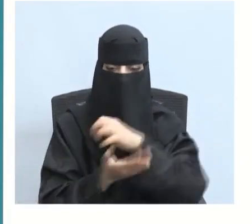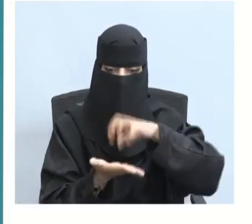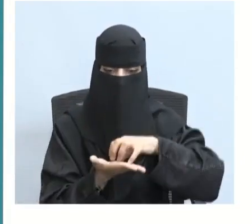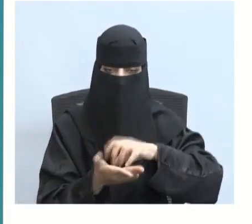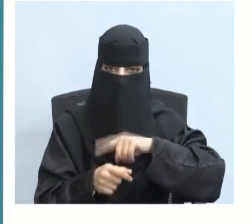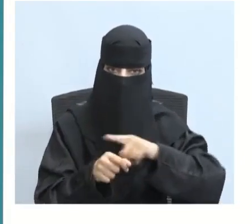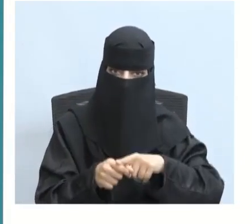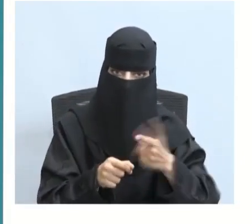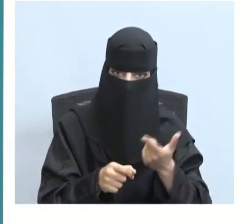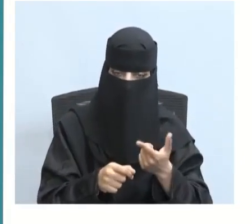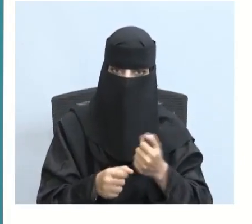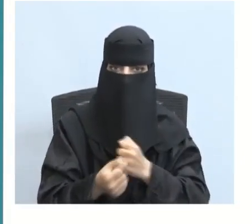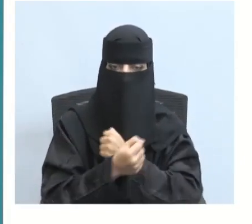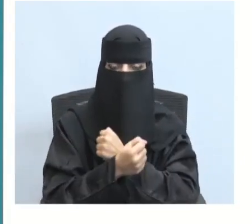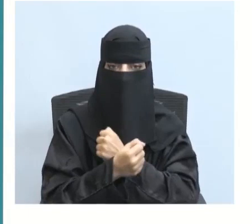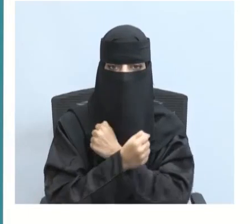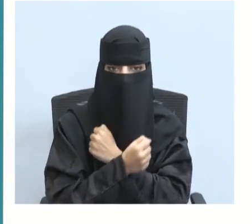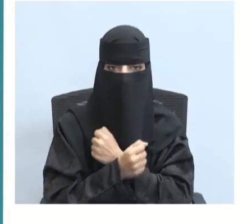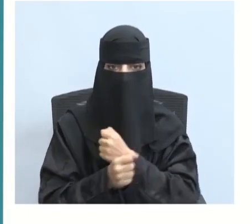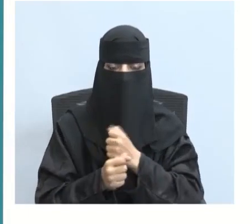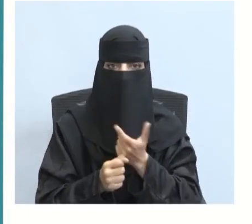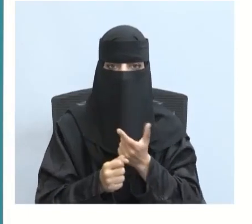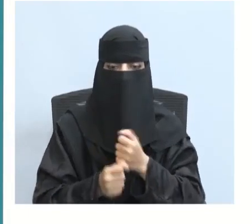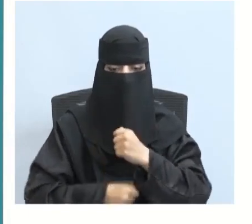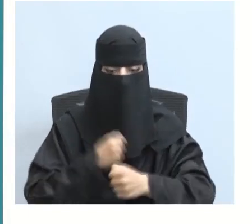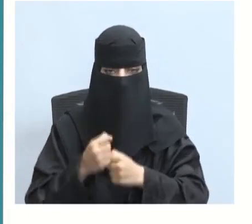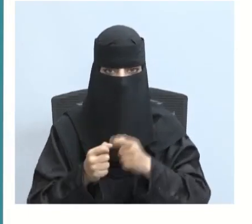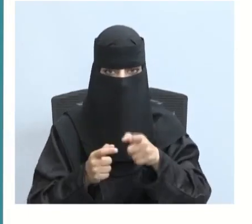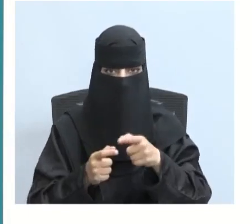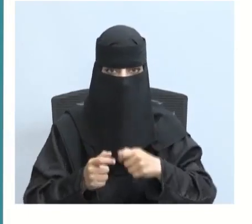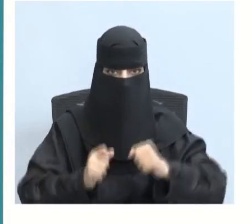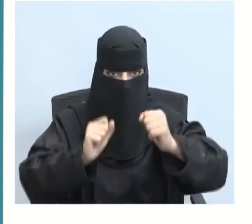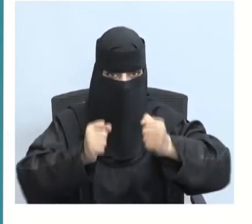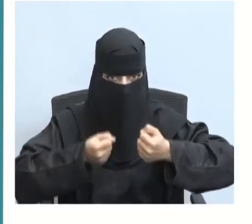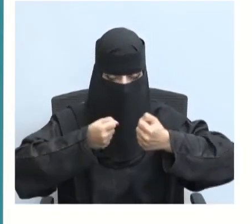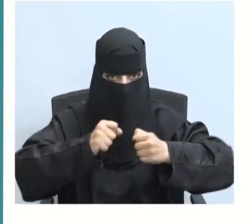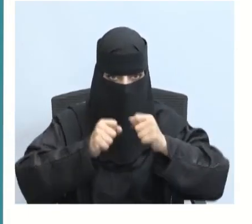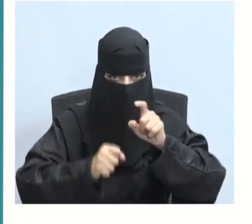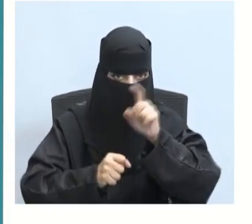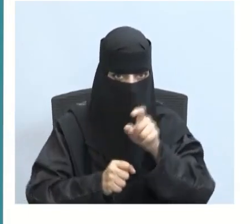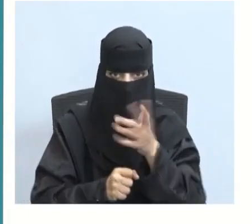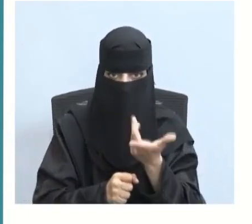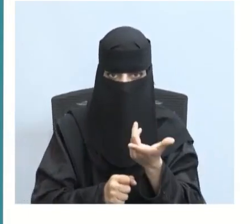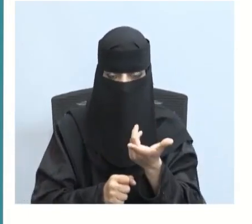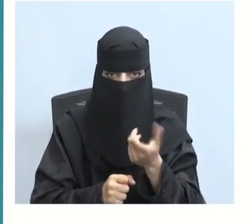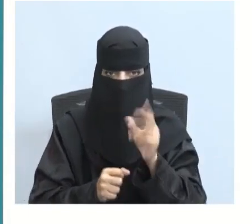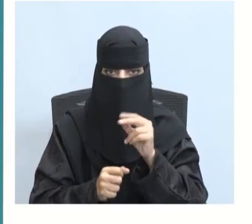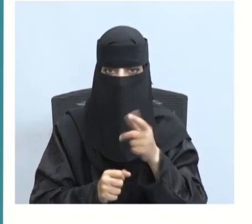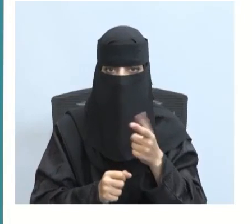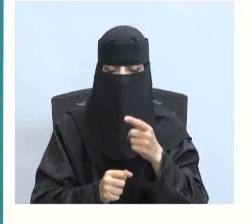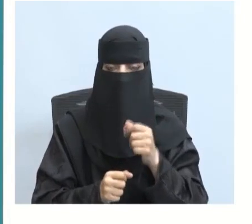الحركيه امام وخلف هل هناك طاقه وضع وحركه كالبندول